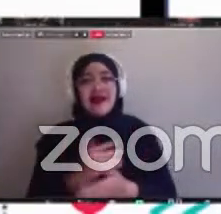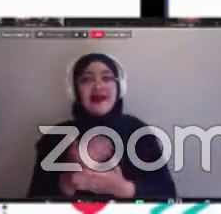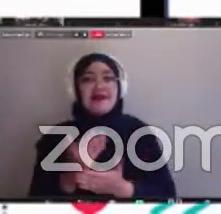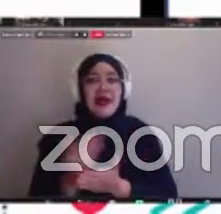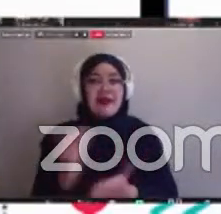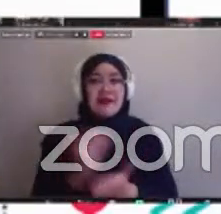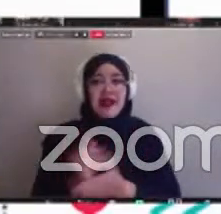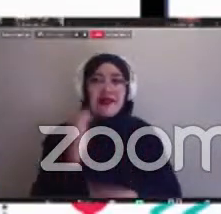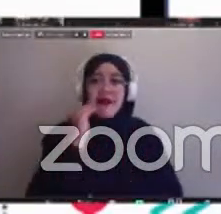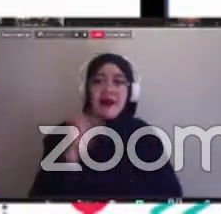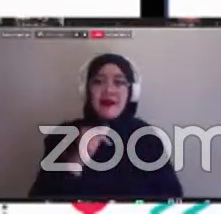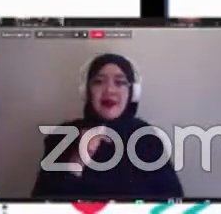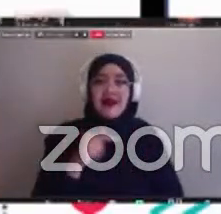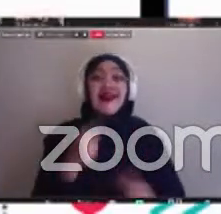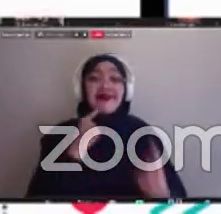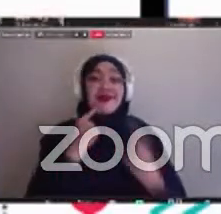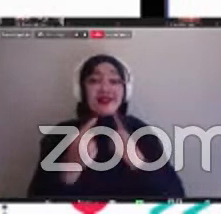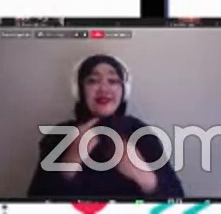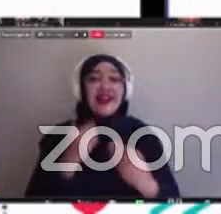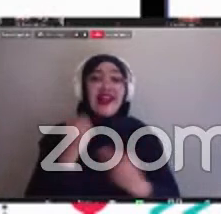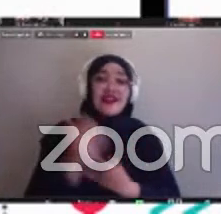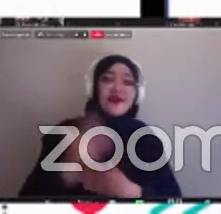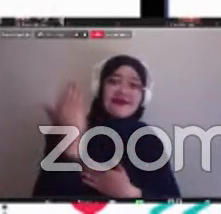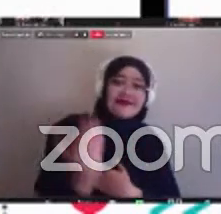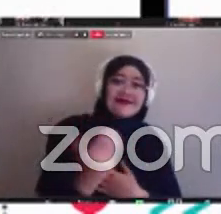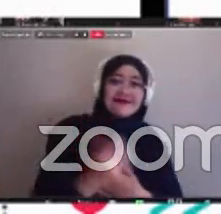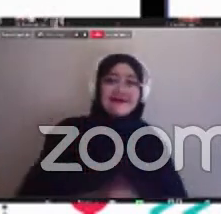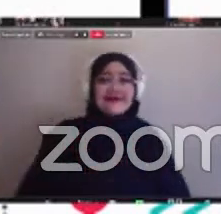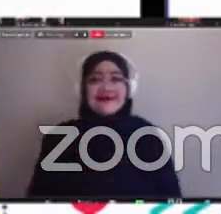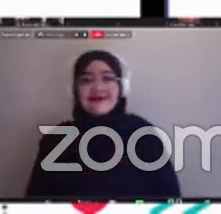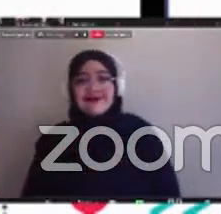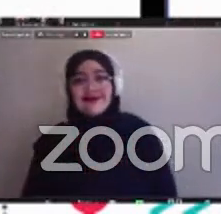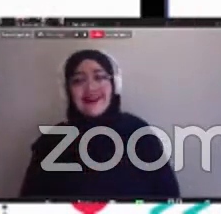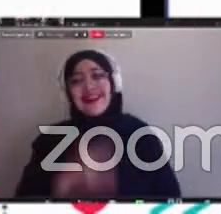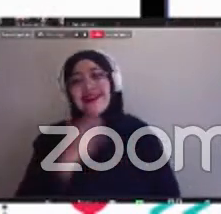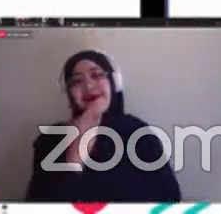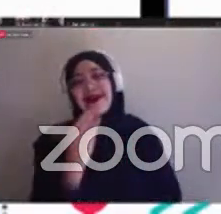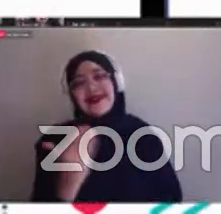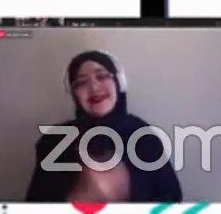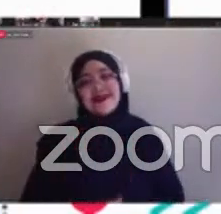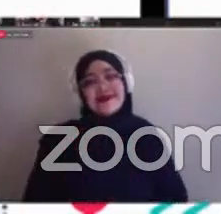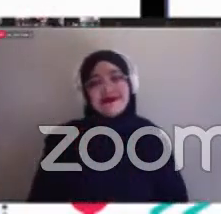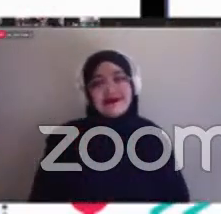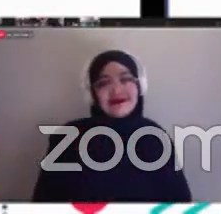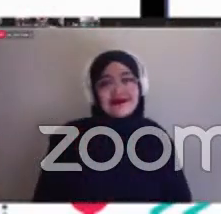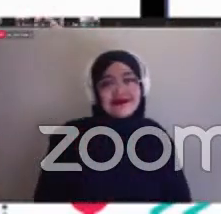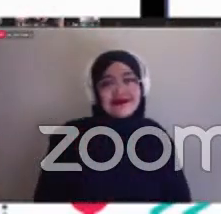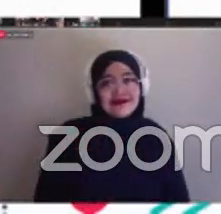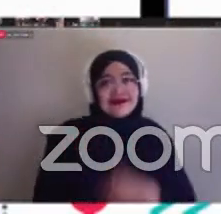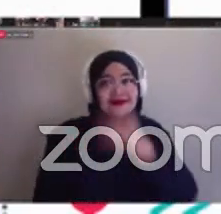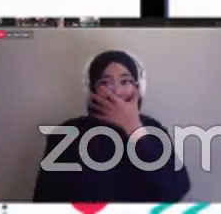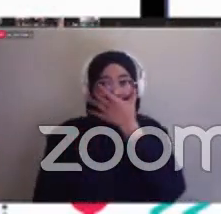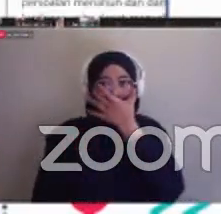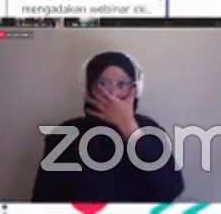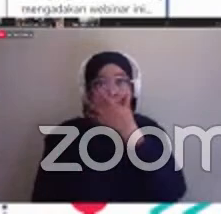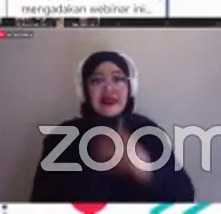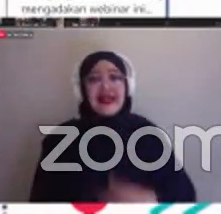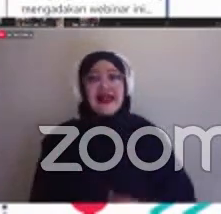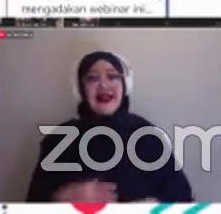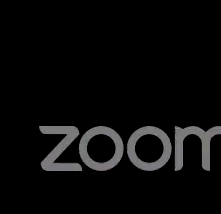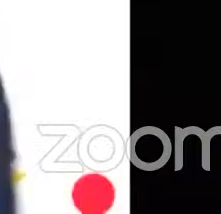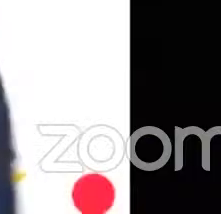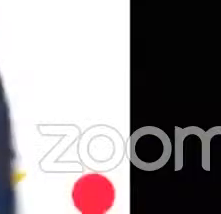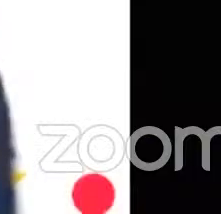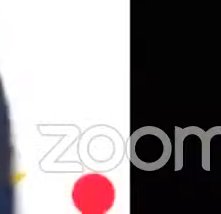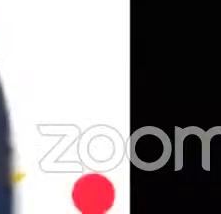mau didiskusikan lebih lanjut silakan aja. Terima kasih banyak. Mbak Dokter Muda, Mbak Dea, ini kita